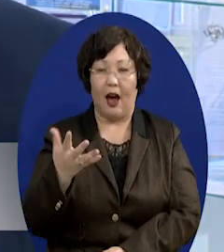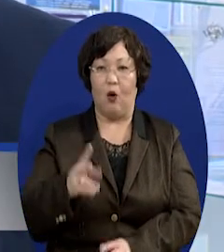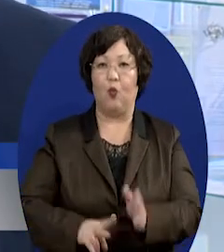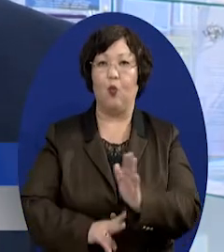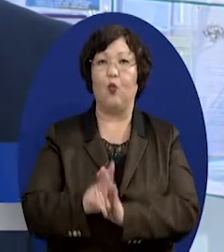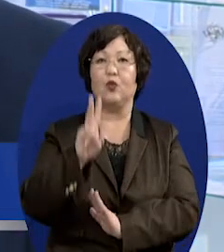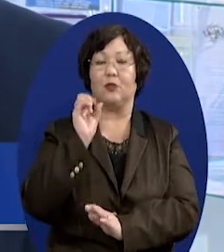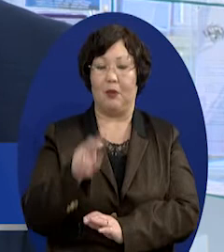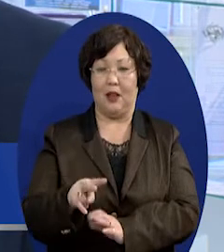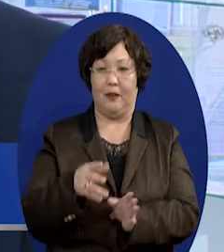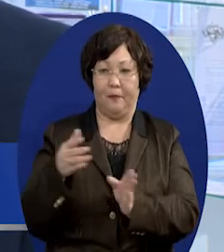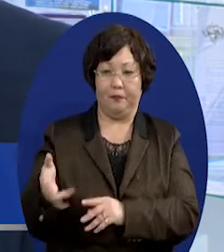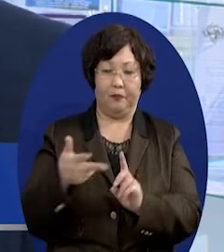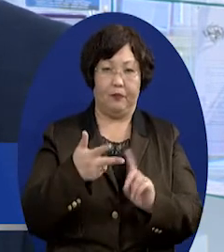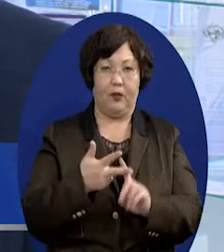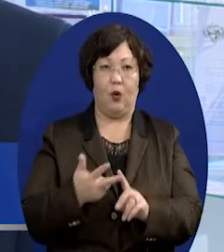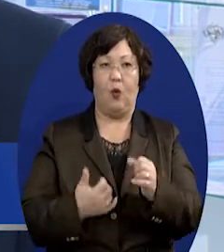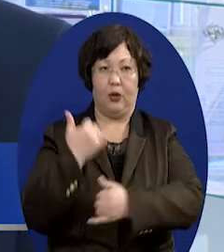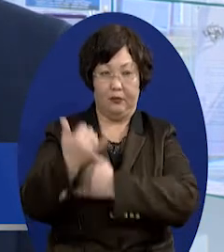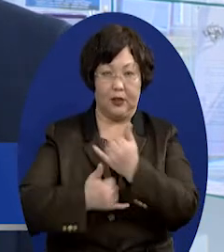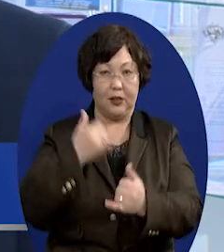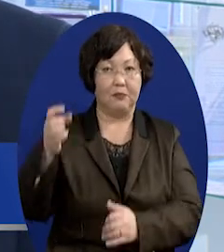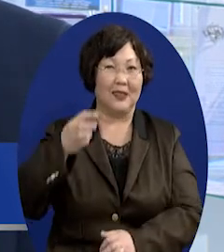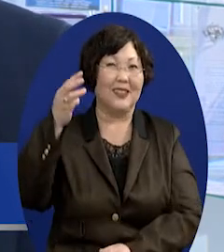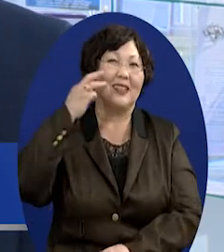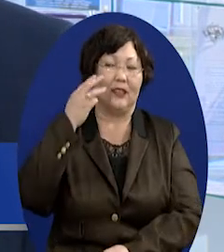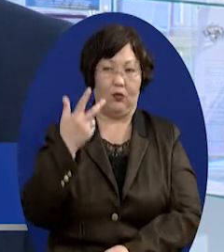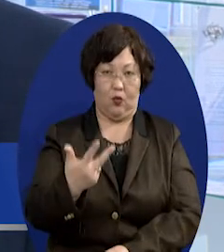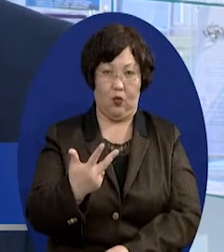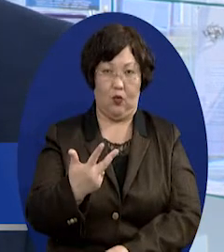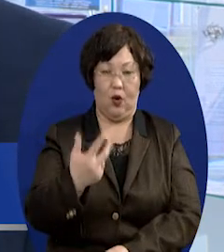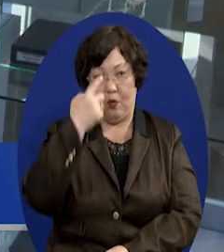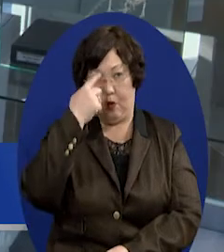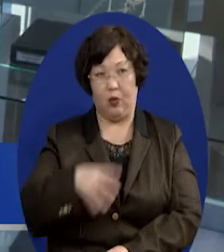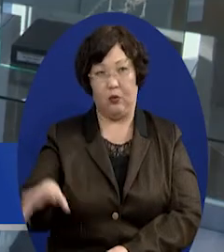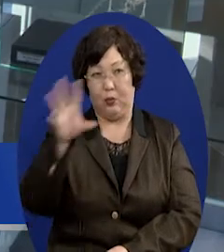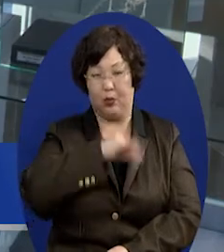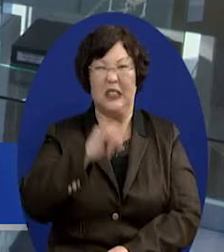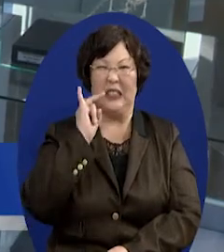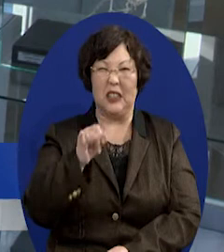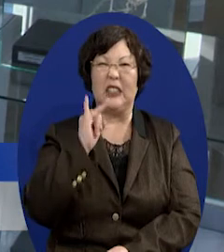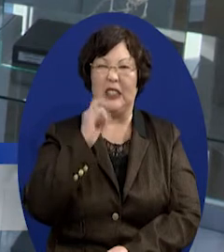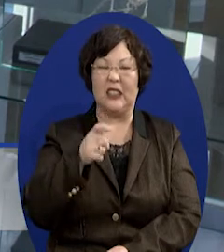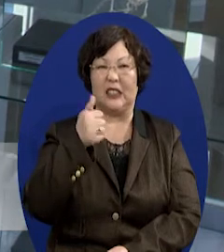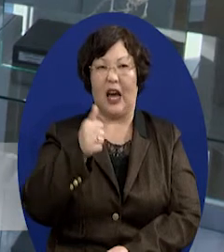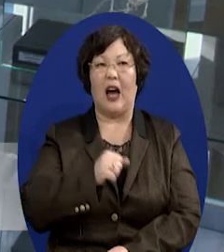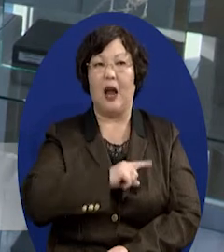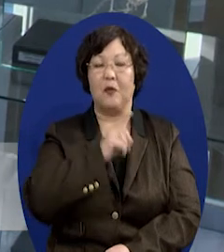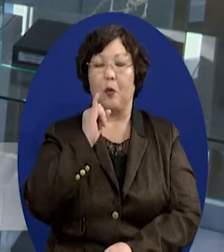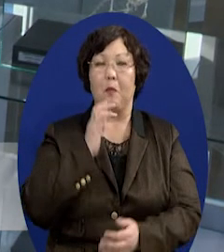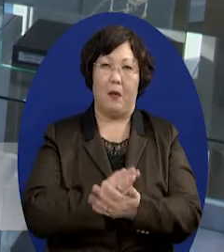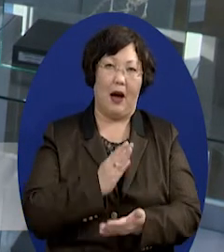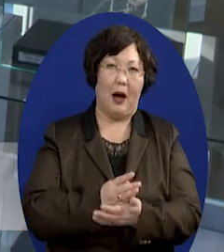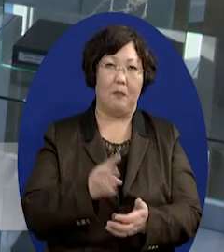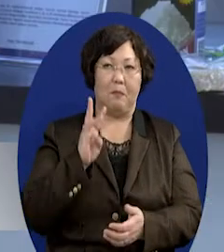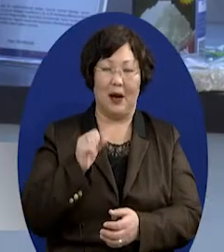байгаа. Гуравт нь уламжлалт мэдлэг. Тэгэхээр энэ гурван талаар бол монголчууд их юм байна. Өмнө нь малын генетик нөөцийн тухай хууль, ургамал